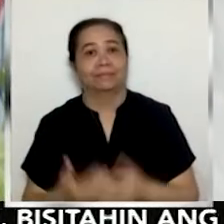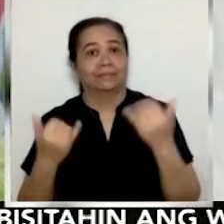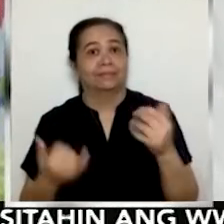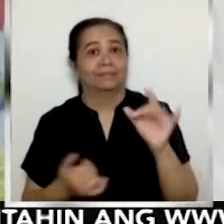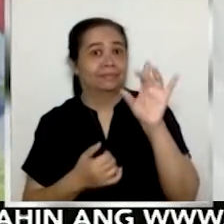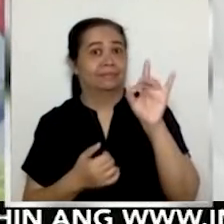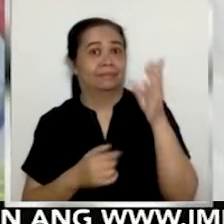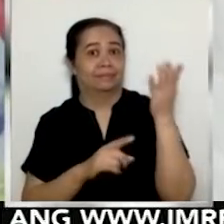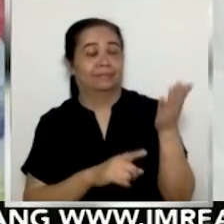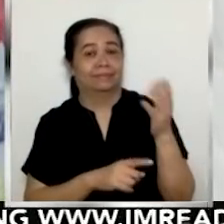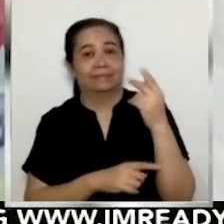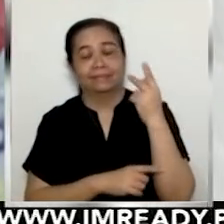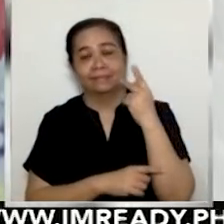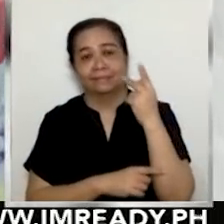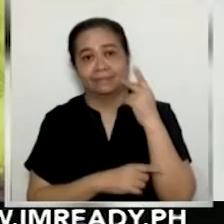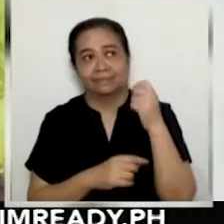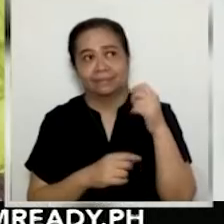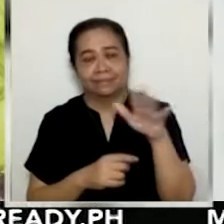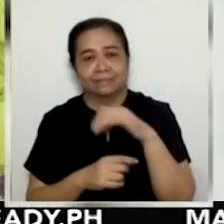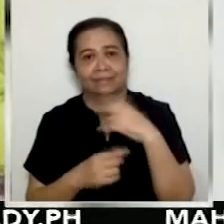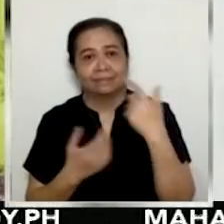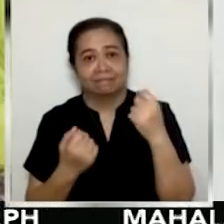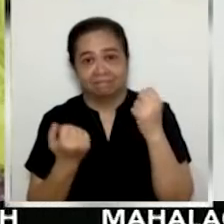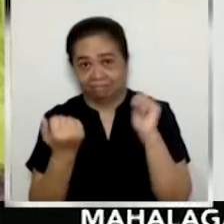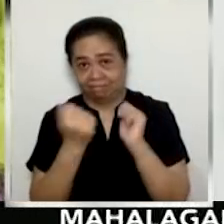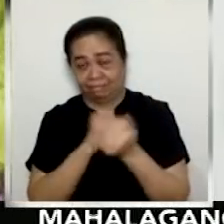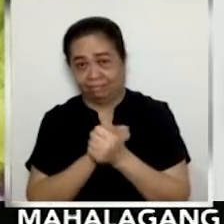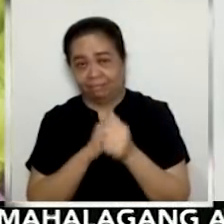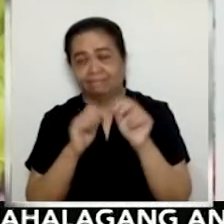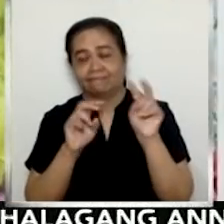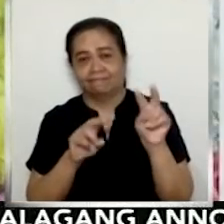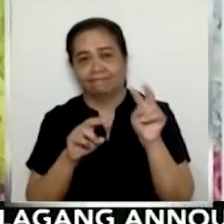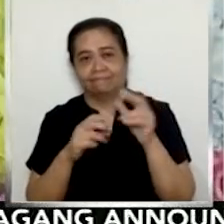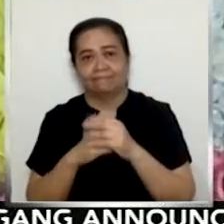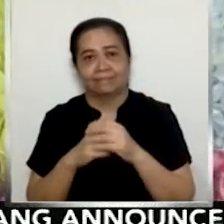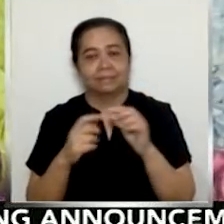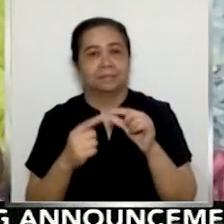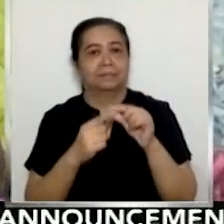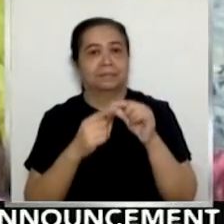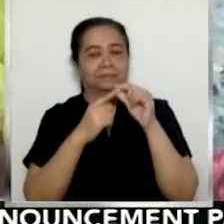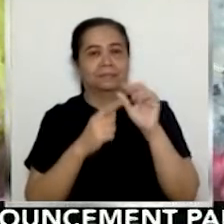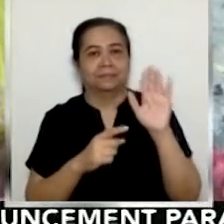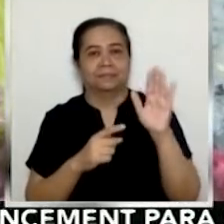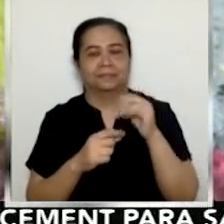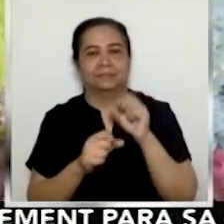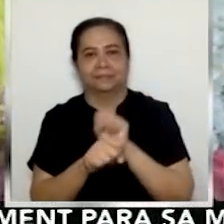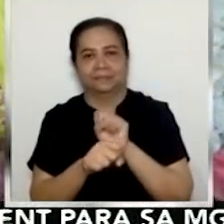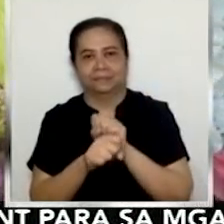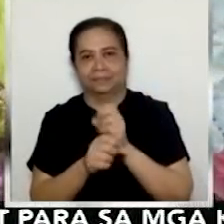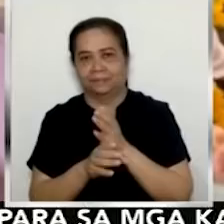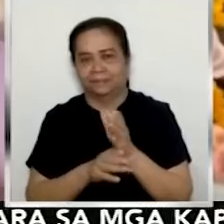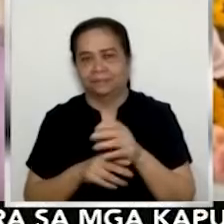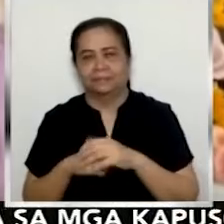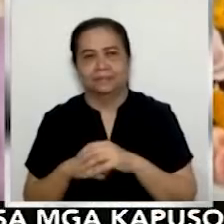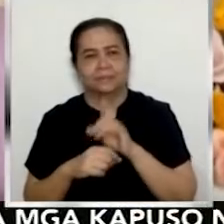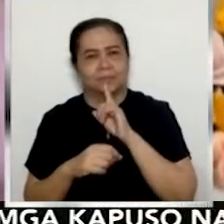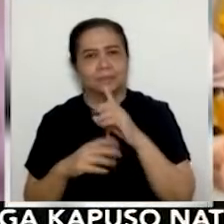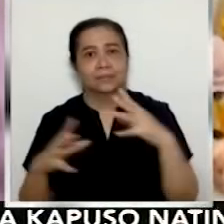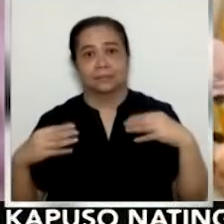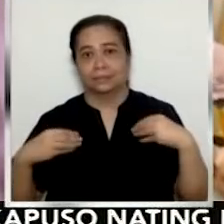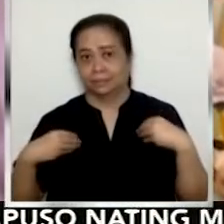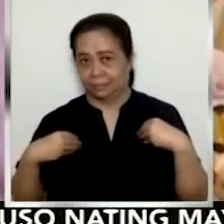si Kyline, may mga pagbabago raw siyang nakikita lalo na sa kanyang career. I will accept